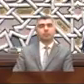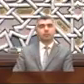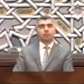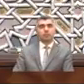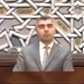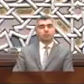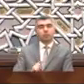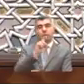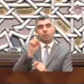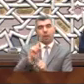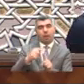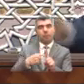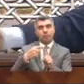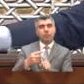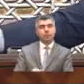هل من تعقيب إضافي؟